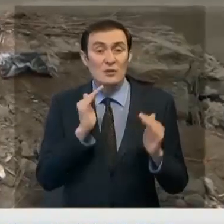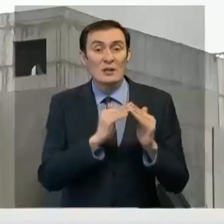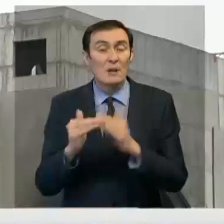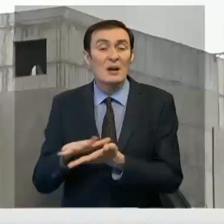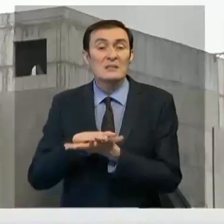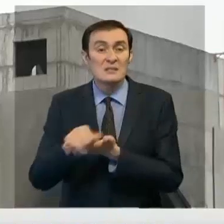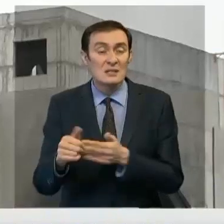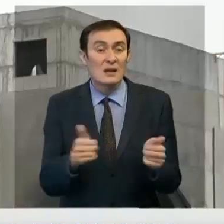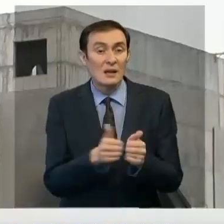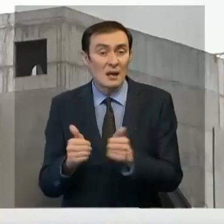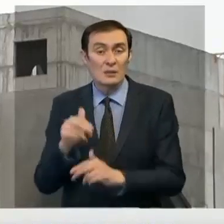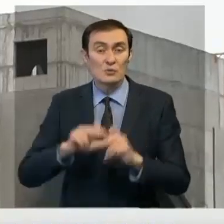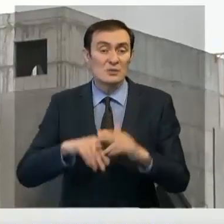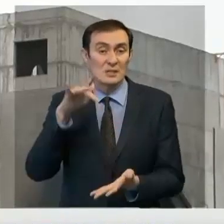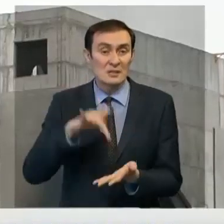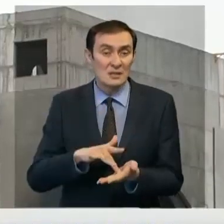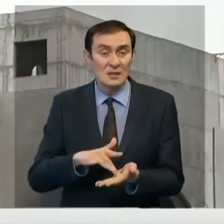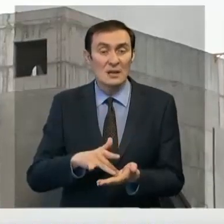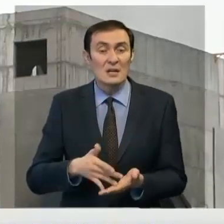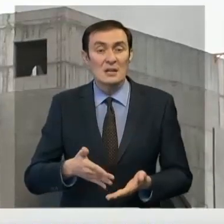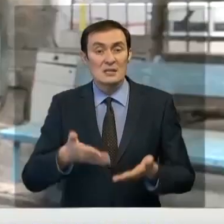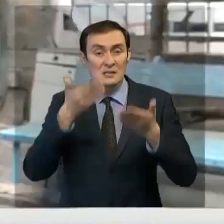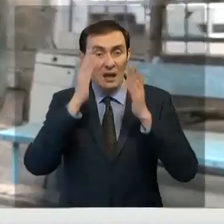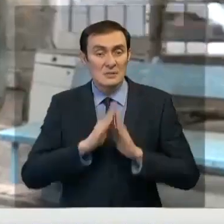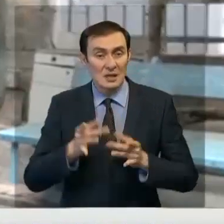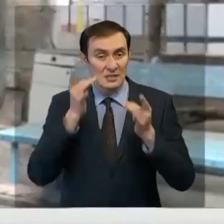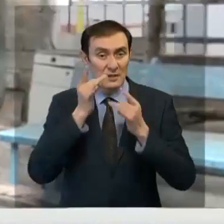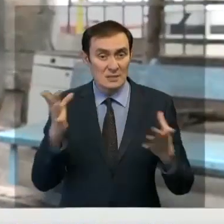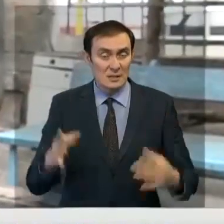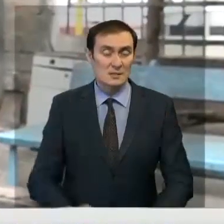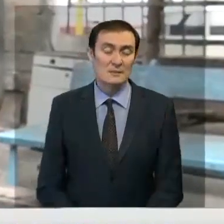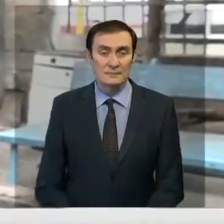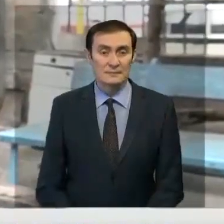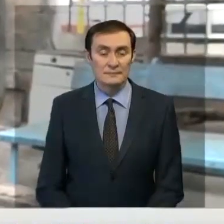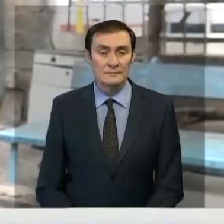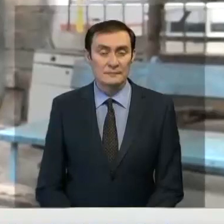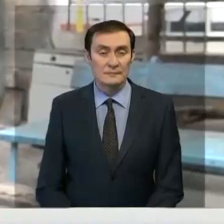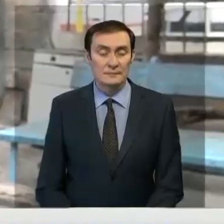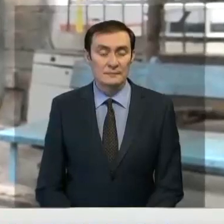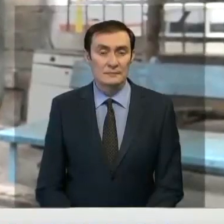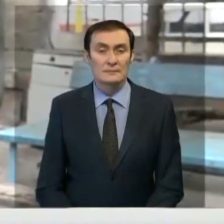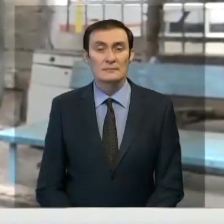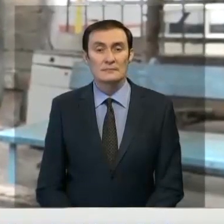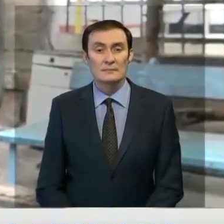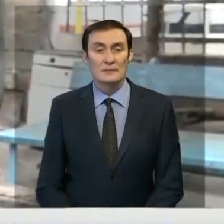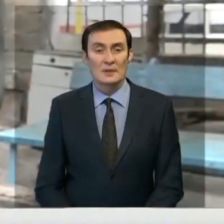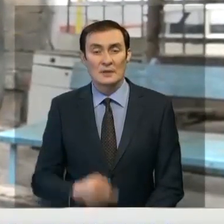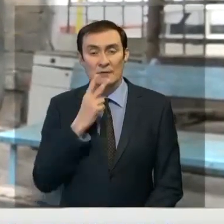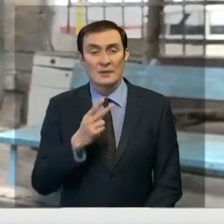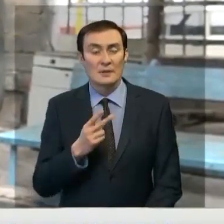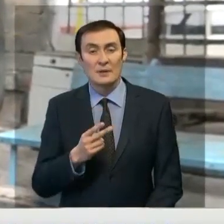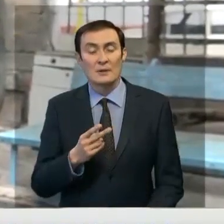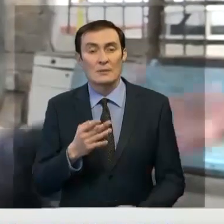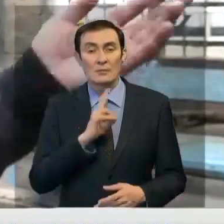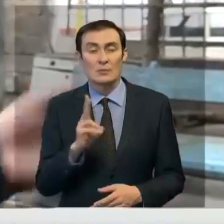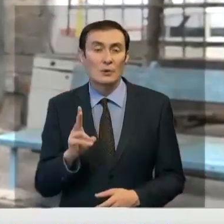снесли, поскольку рядом строится центр исламской цивилизации. А мне лучше остались бы. Привыкли,